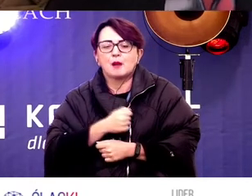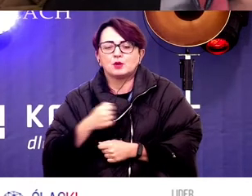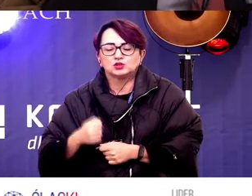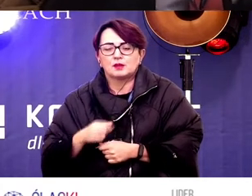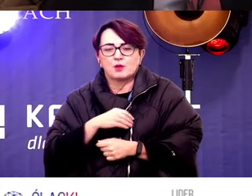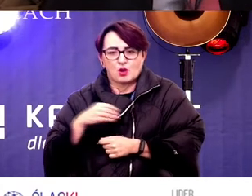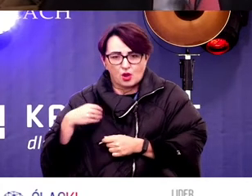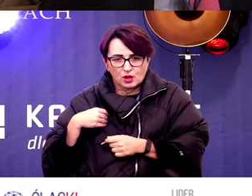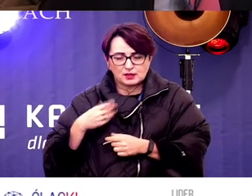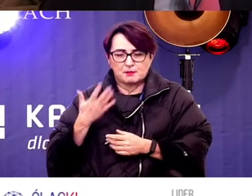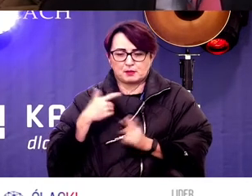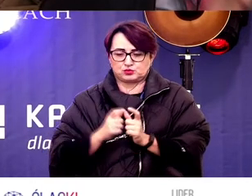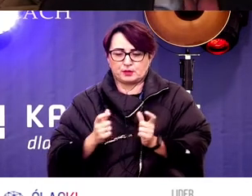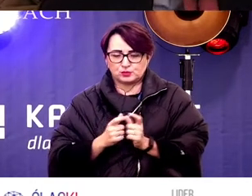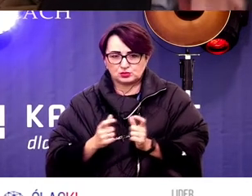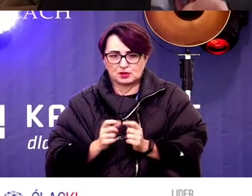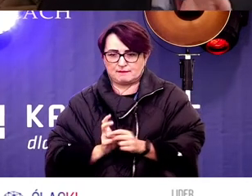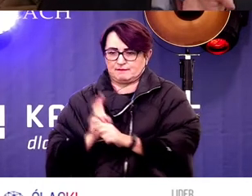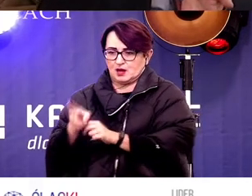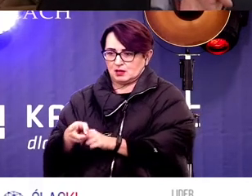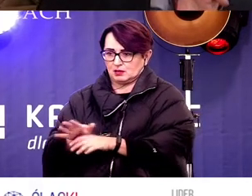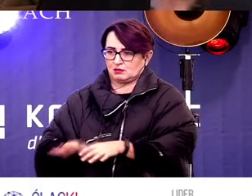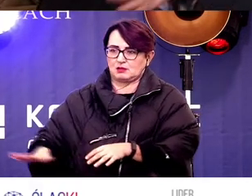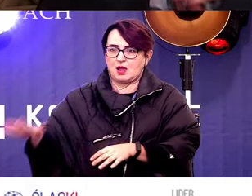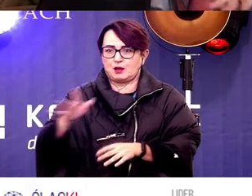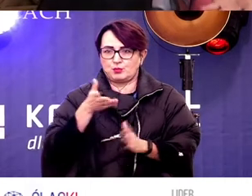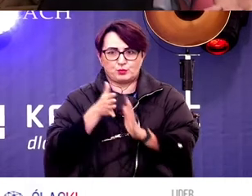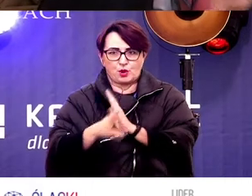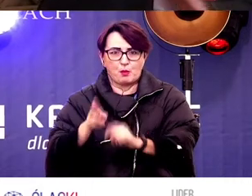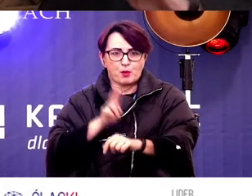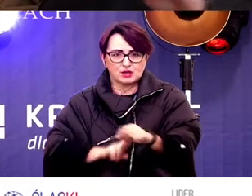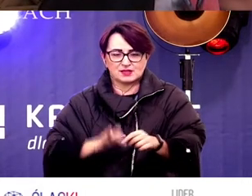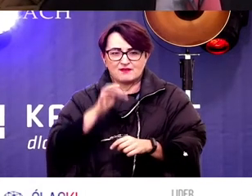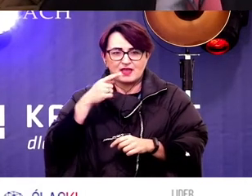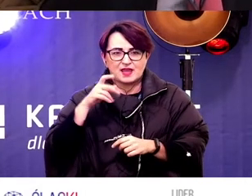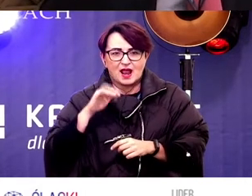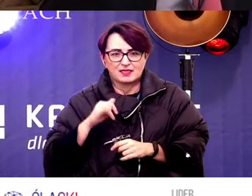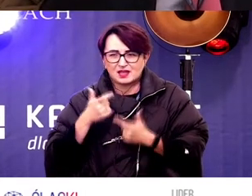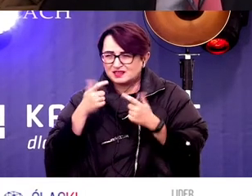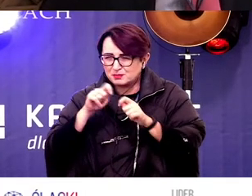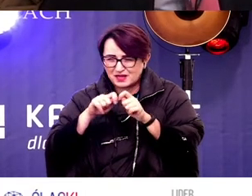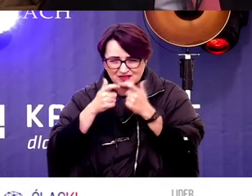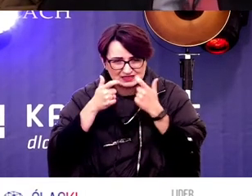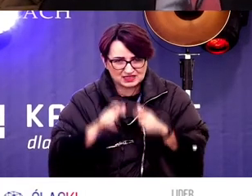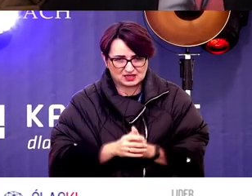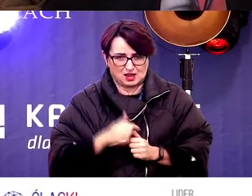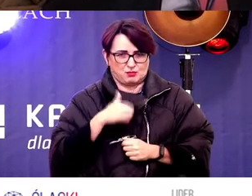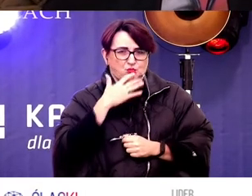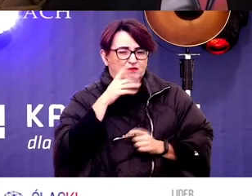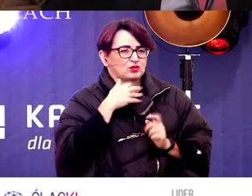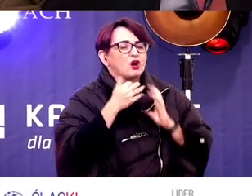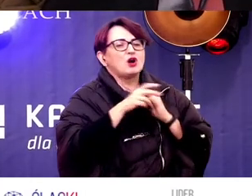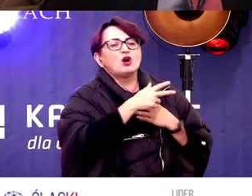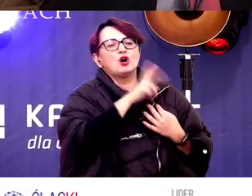Polonii, wydano nam przepustki i wpuszczono nas na teren Policji Federalnej, niczego nie weryfikując. I mówię temu